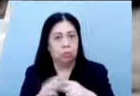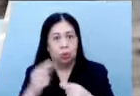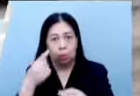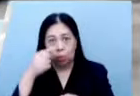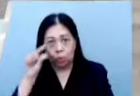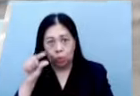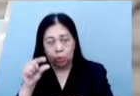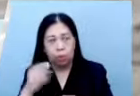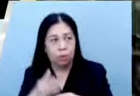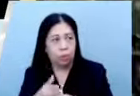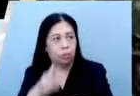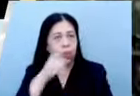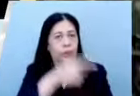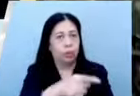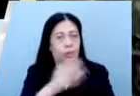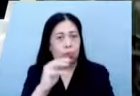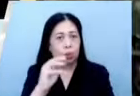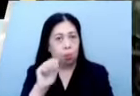Mars.